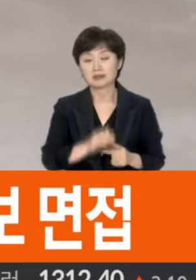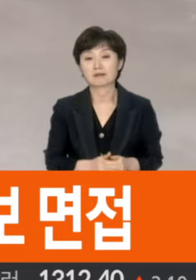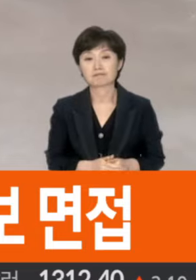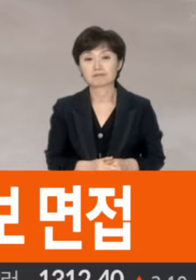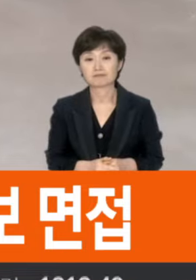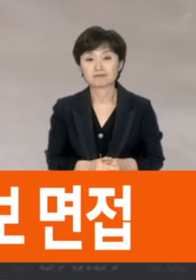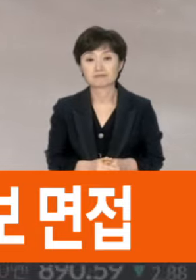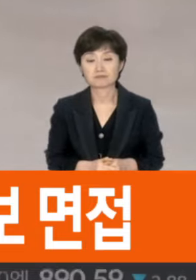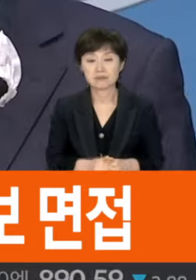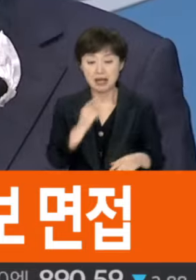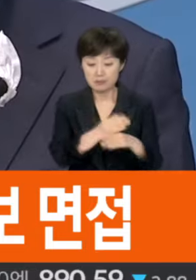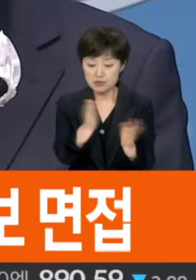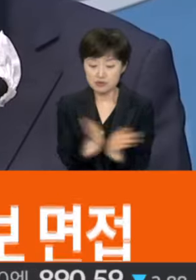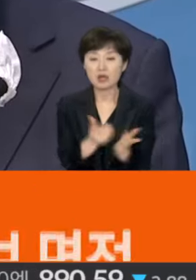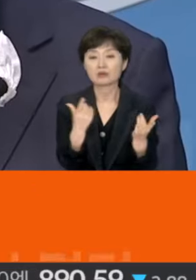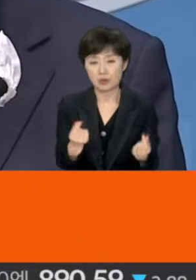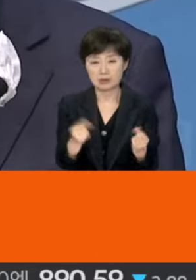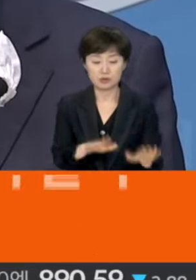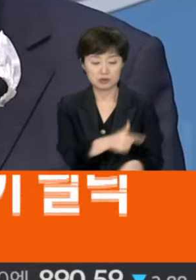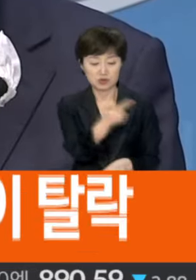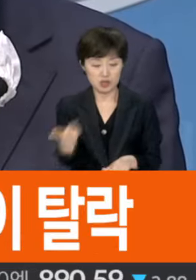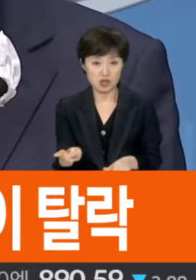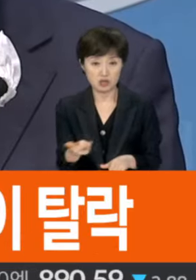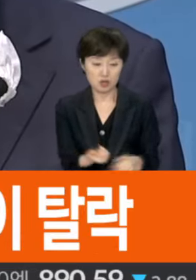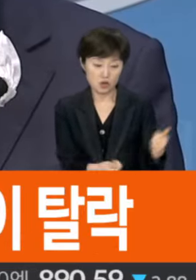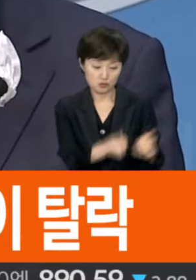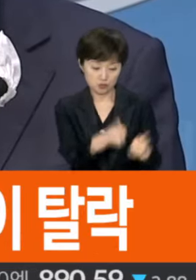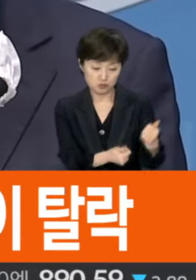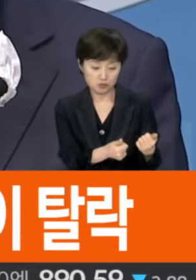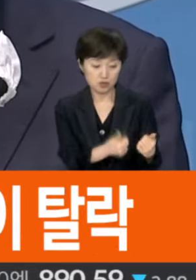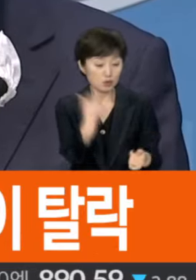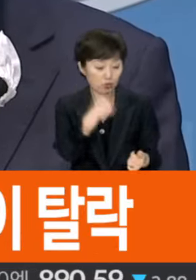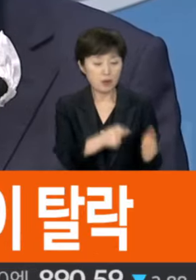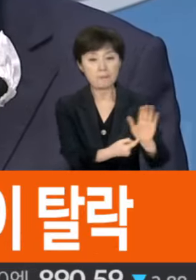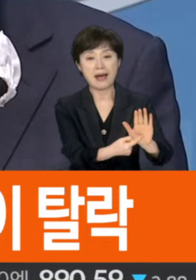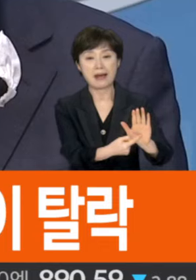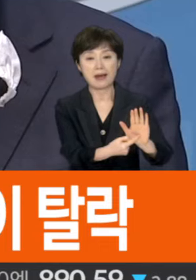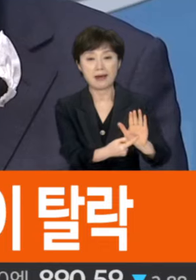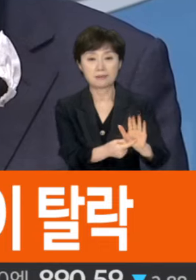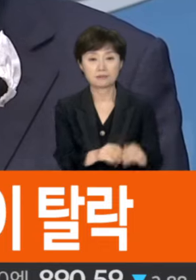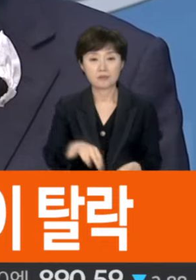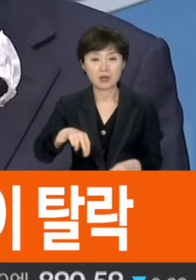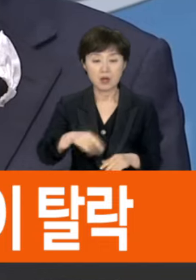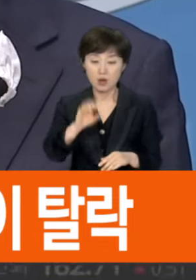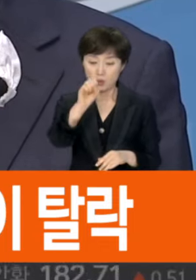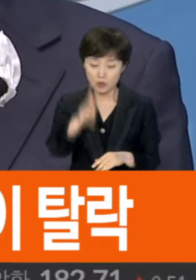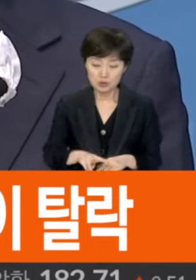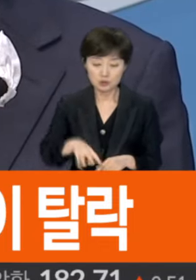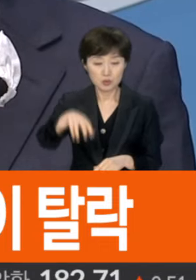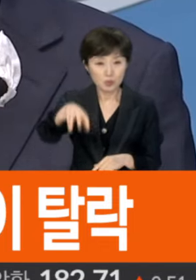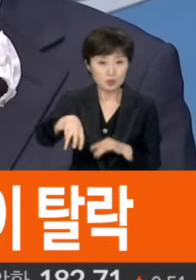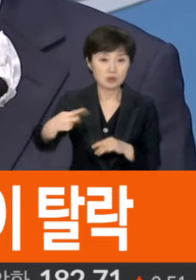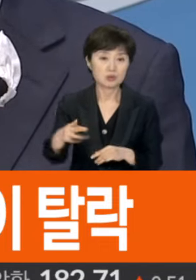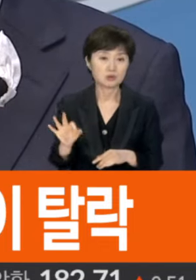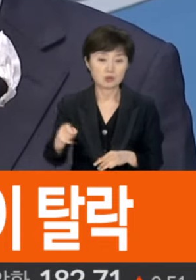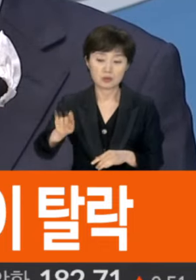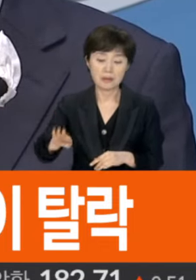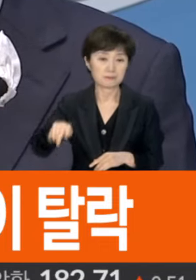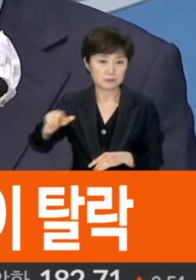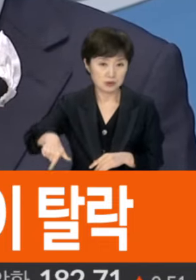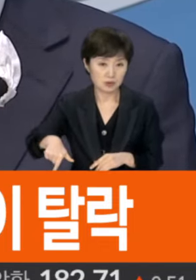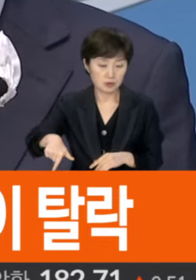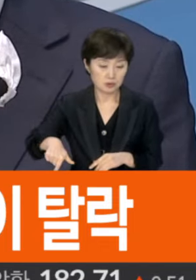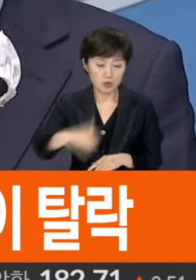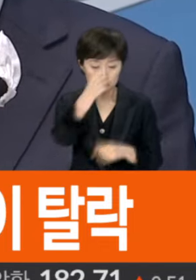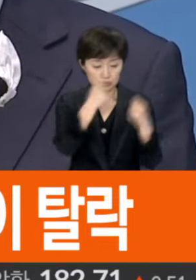상태입니다. 민주당도 오늘 저녁 경선 결과를 발표합니다. 비명계로 꼽히는 광주 서구갑 송각석